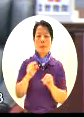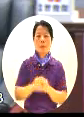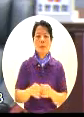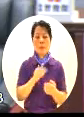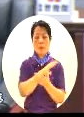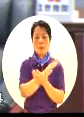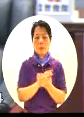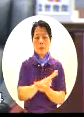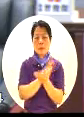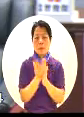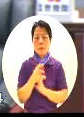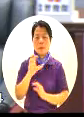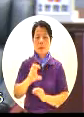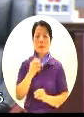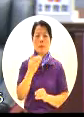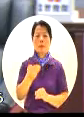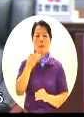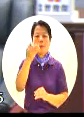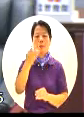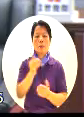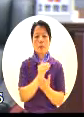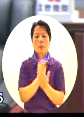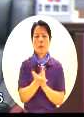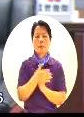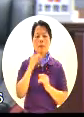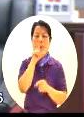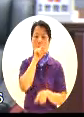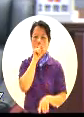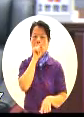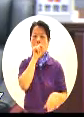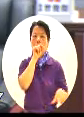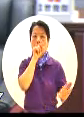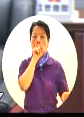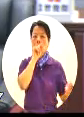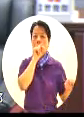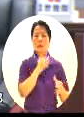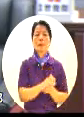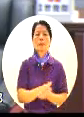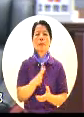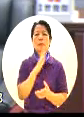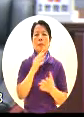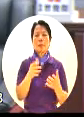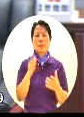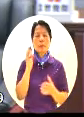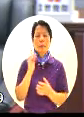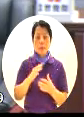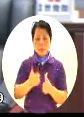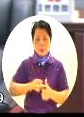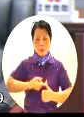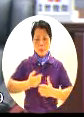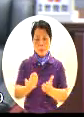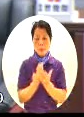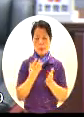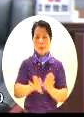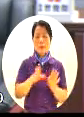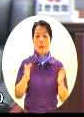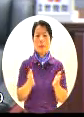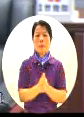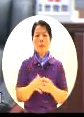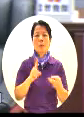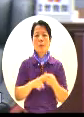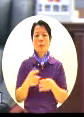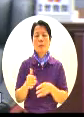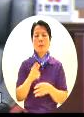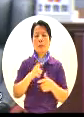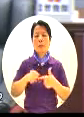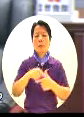的鸟类哈。啊，舒淇，竹游，哎，舒淇哈，啊，这陆竹港主